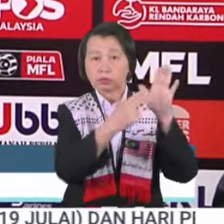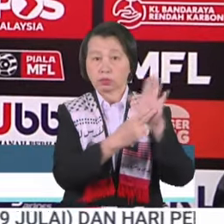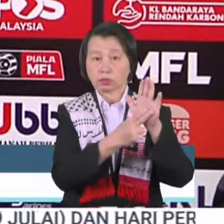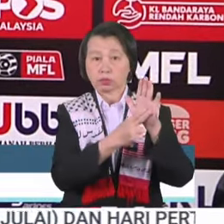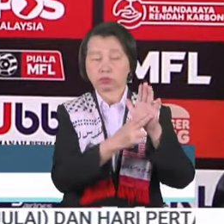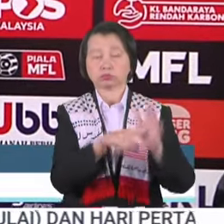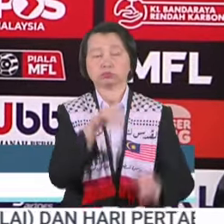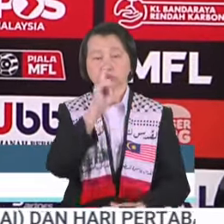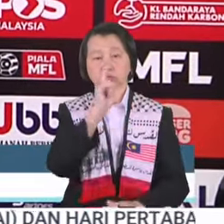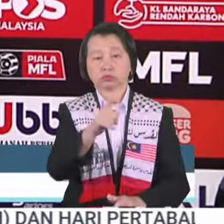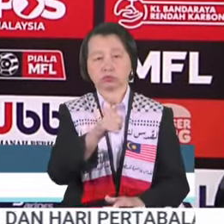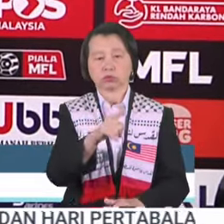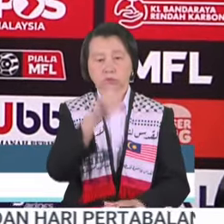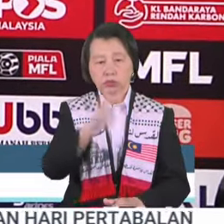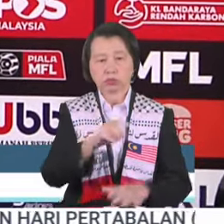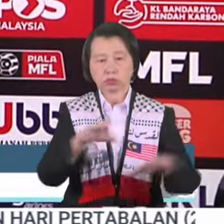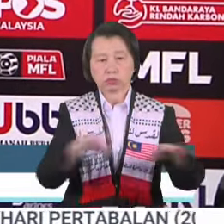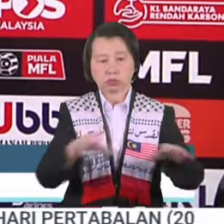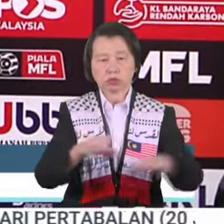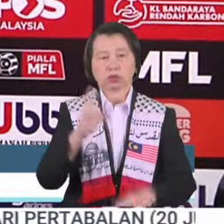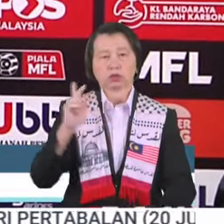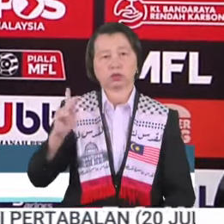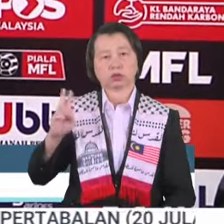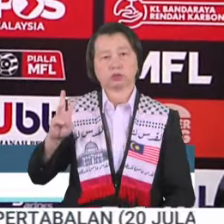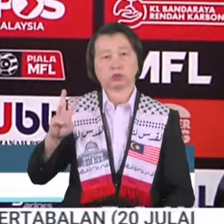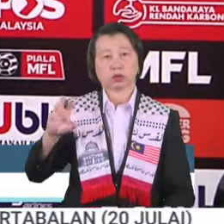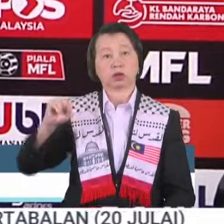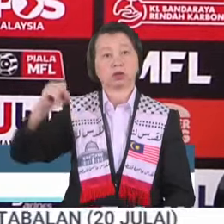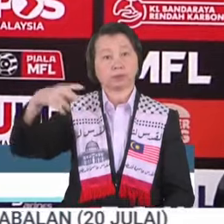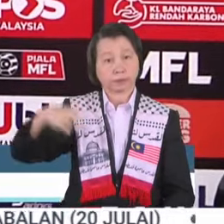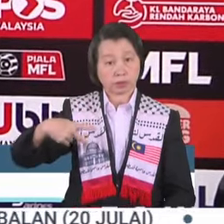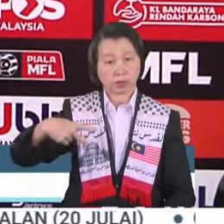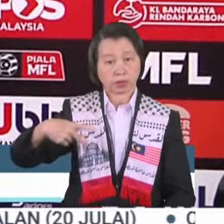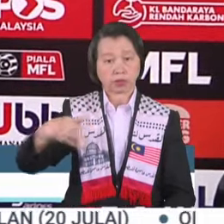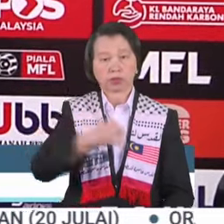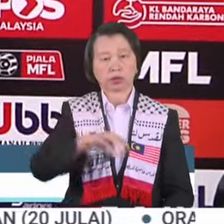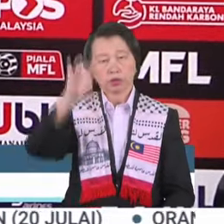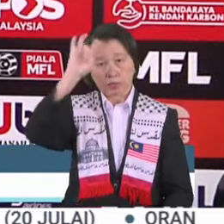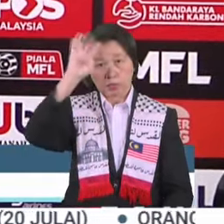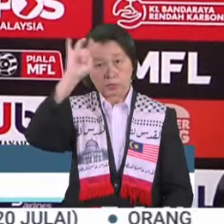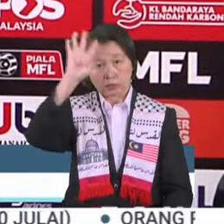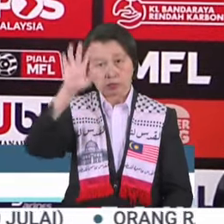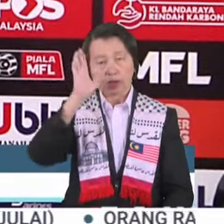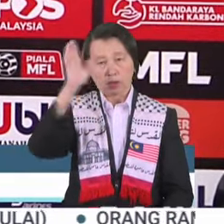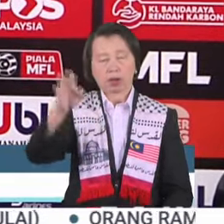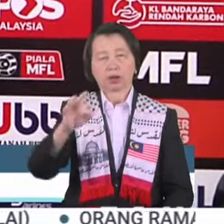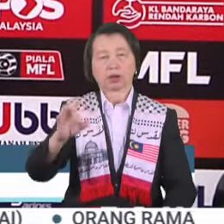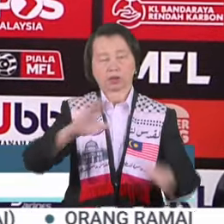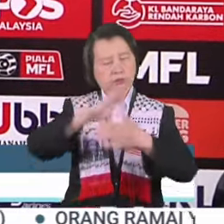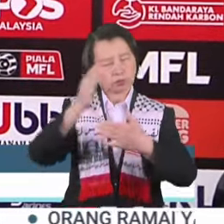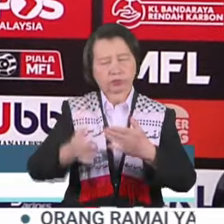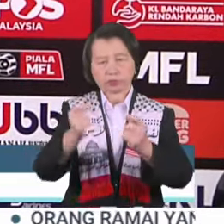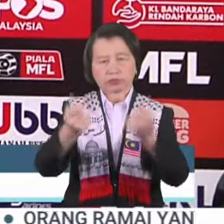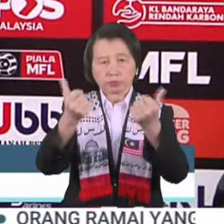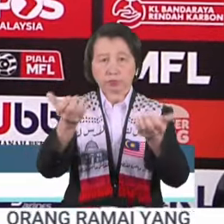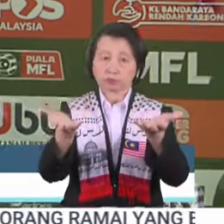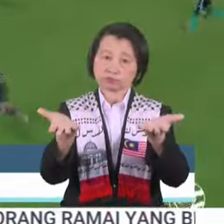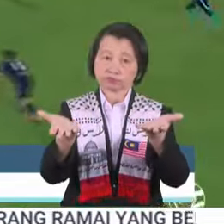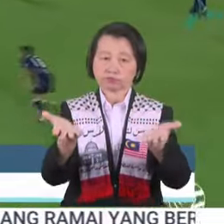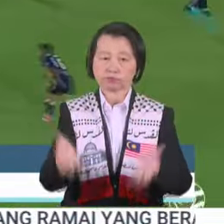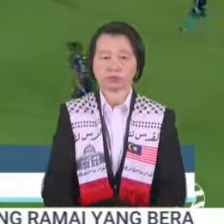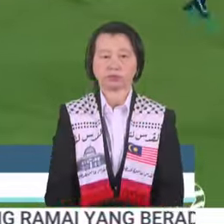yang sewajarnya dan sewajibnya dilakukan oleh KLFA. Dan insya-Allah perkara ini akan kita selesaikan secepat mungkin.